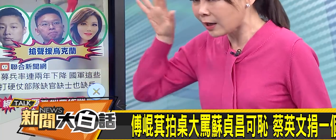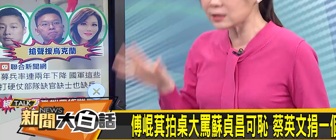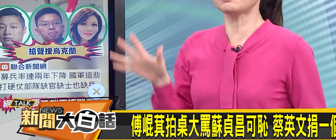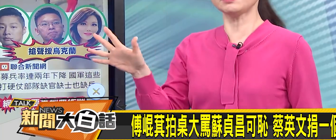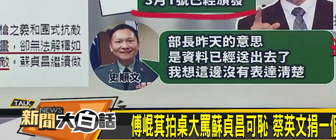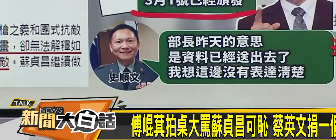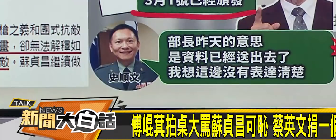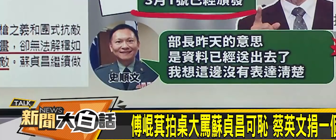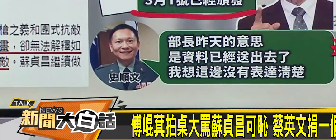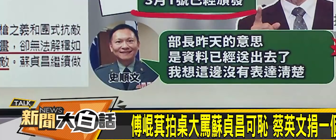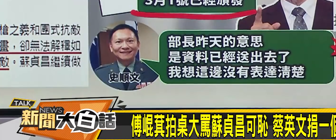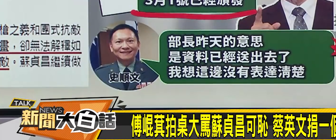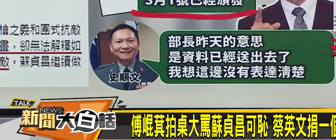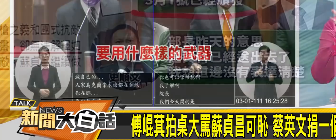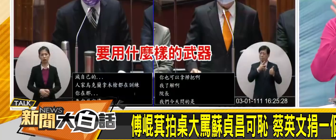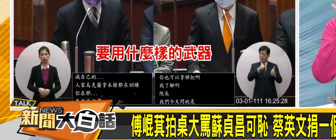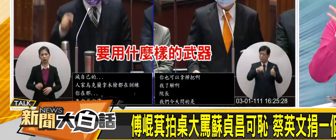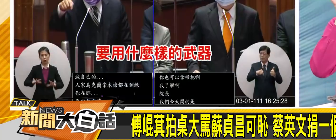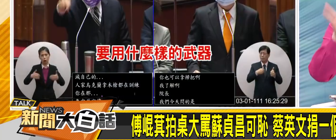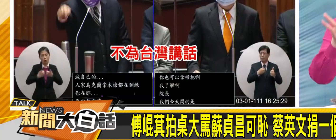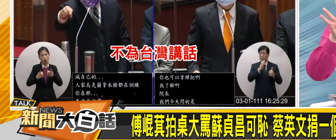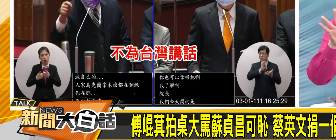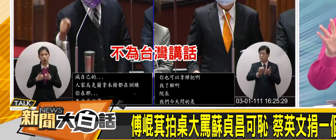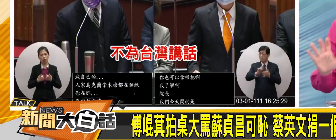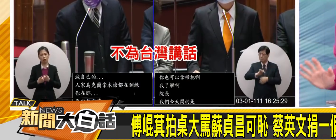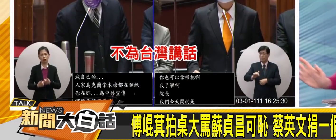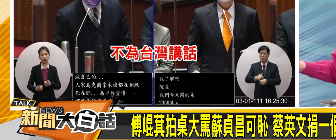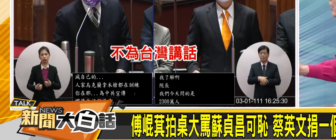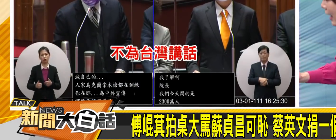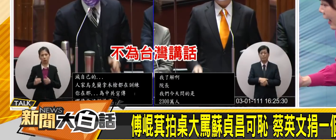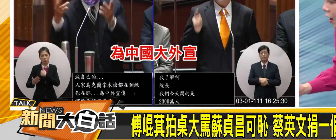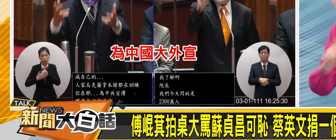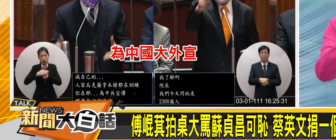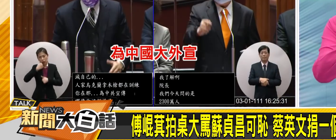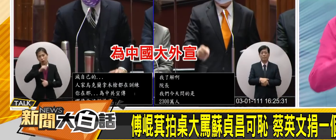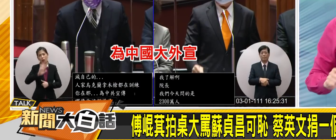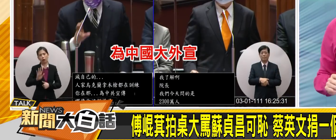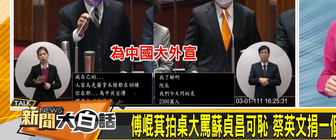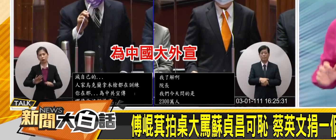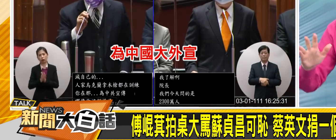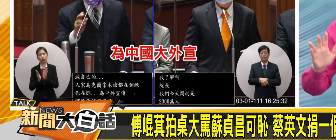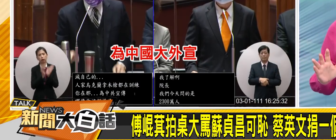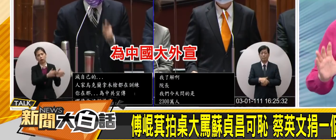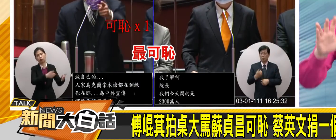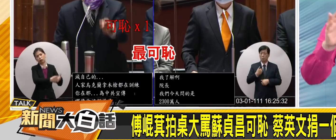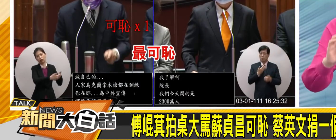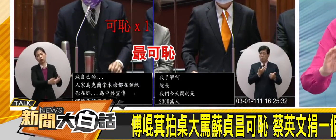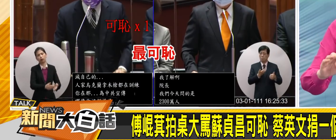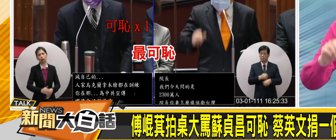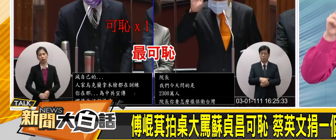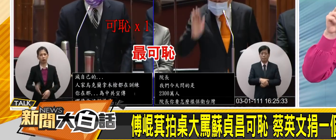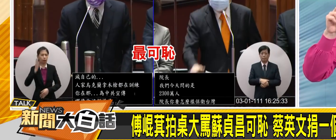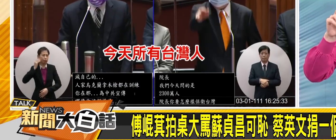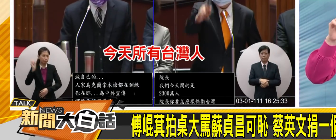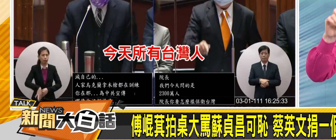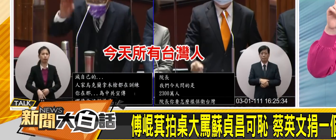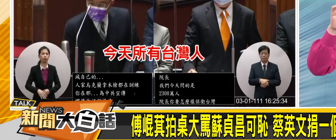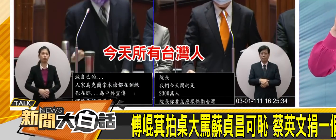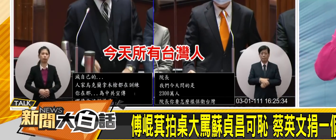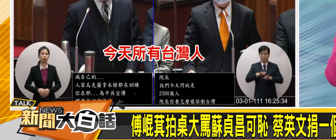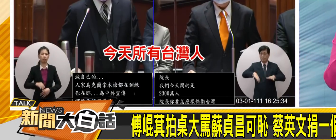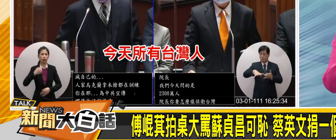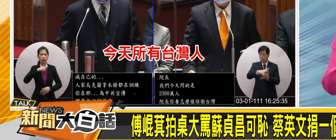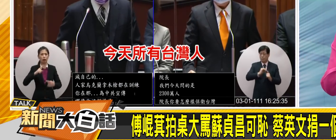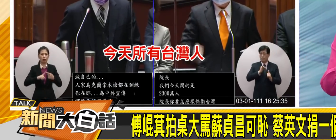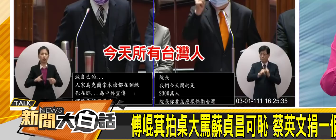呢。他在旁边其实想要回答傅昆萁的问题，可是看起来哦，苏院长一直很想回答，一直很想回答，然后一直骂无耻，